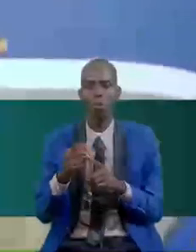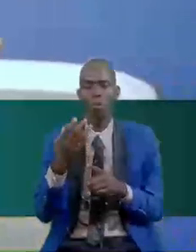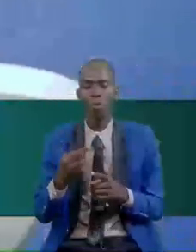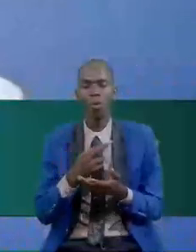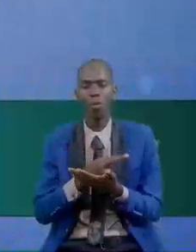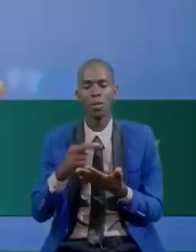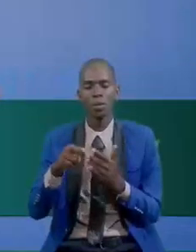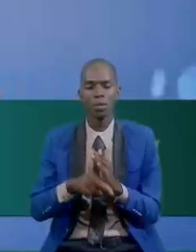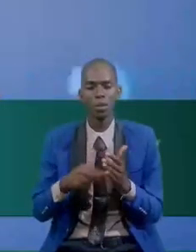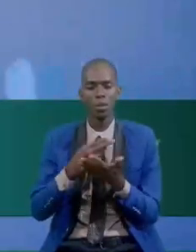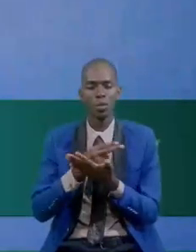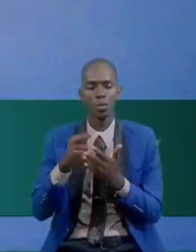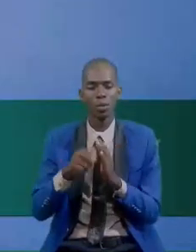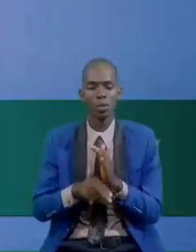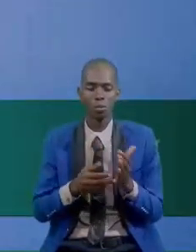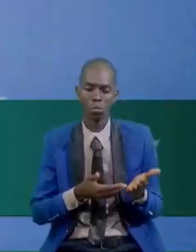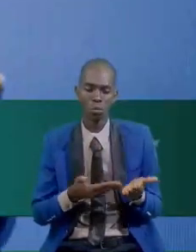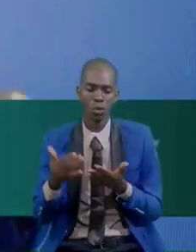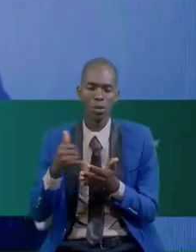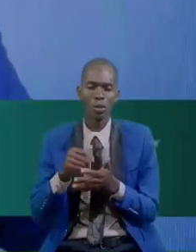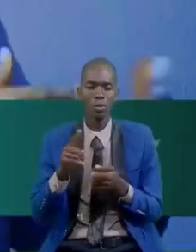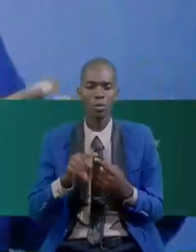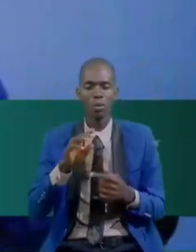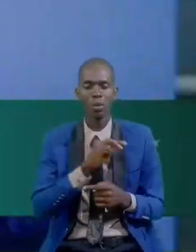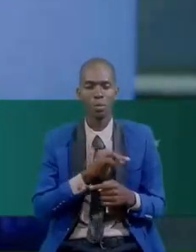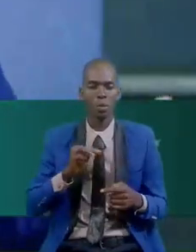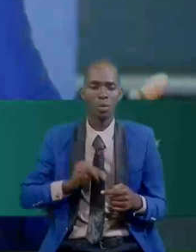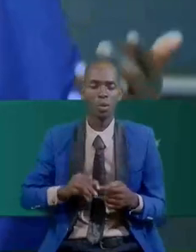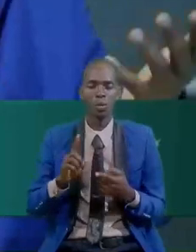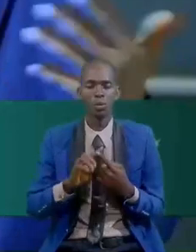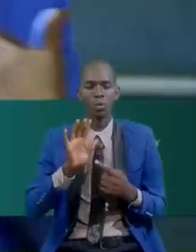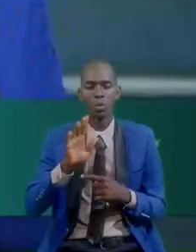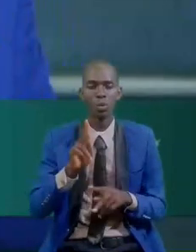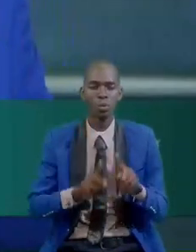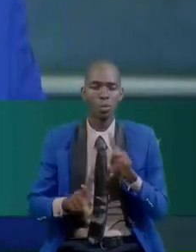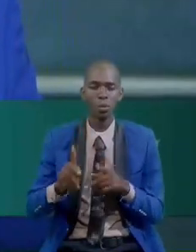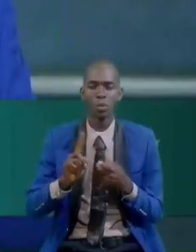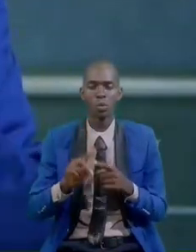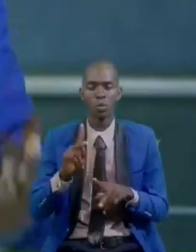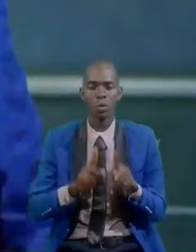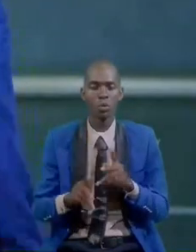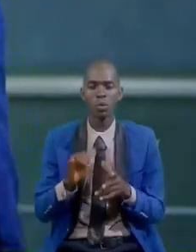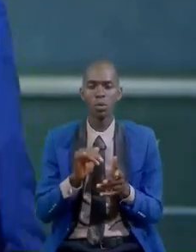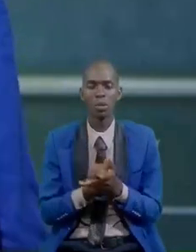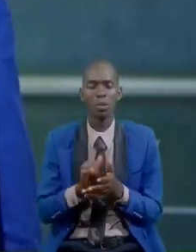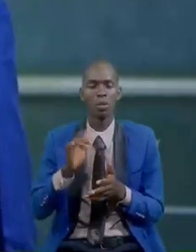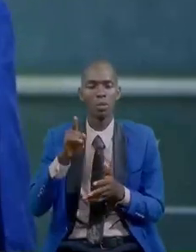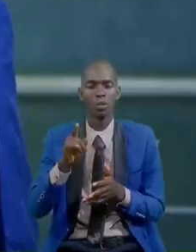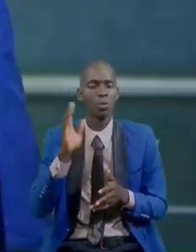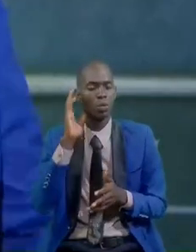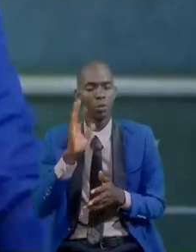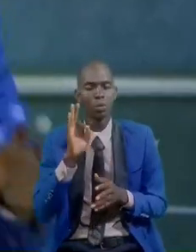sainteté. Et vous allez porter ça dans votre assemblée, vers vos membres. Et tous ceux que vous allez